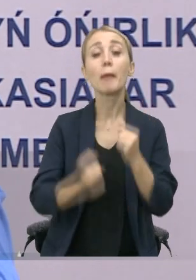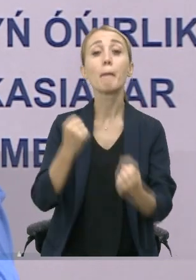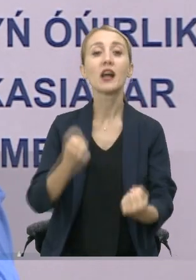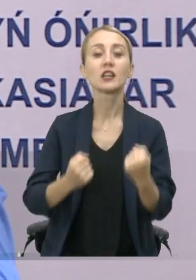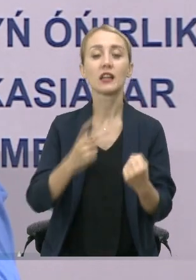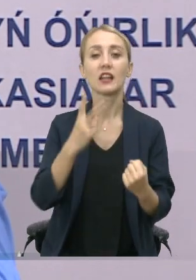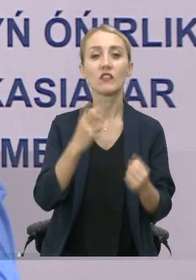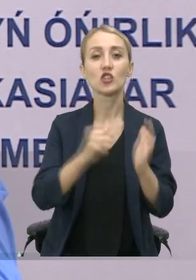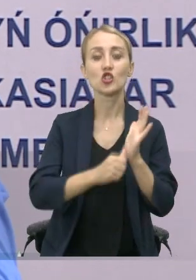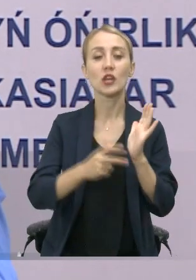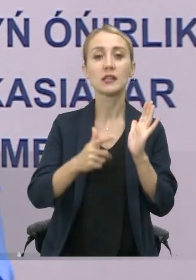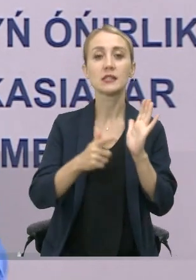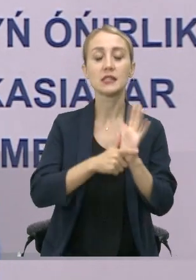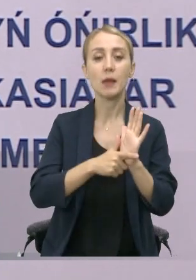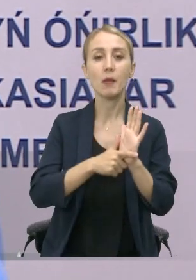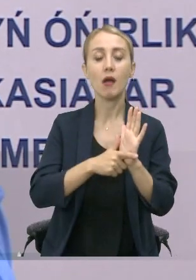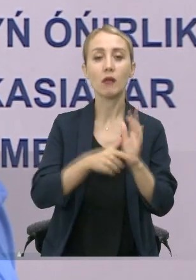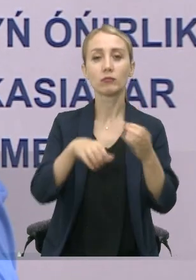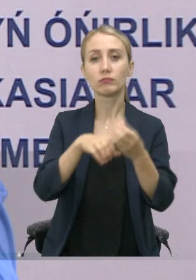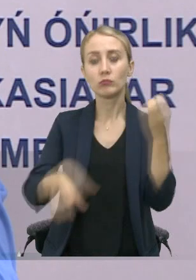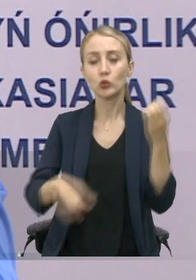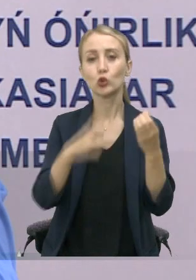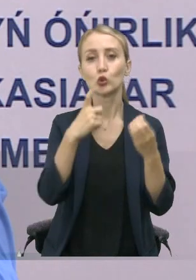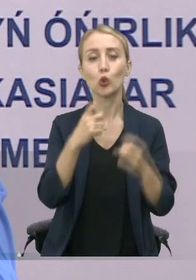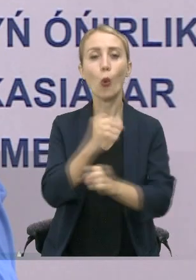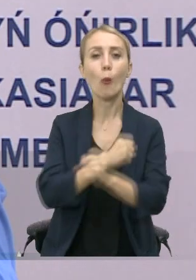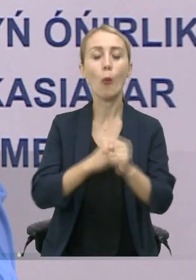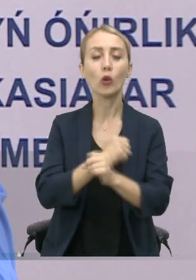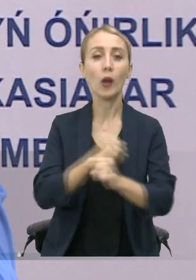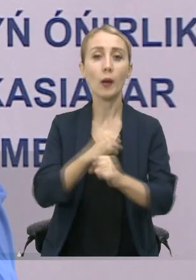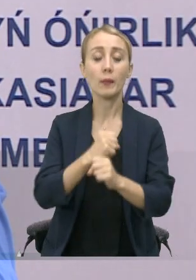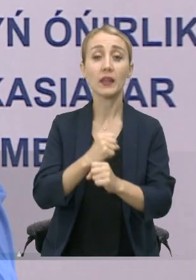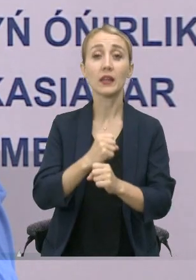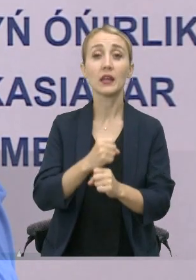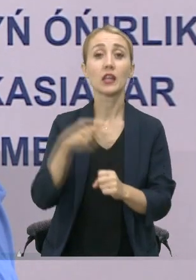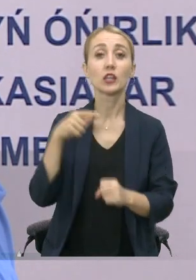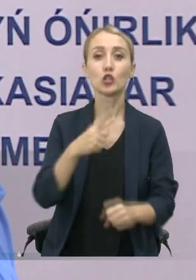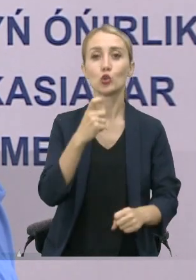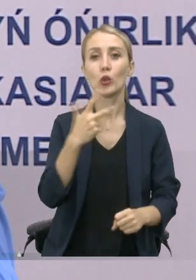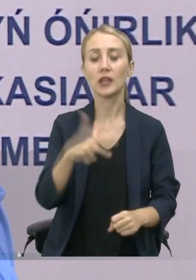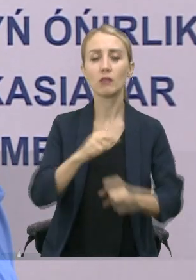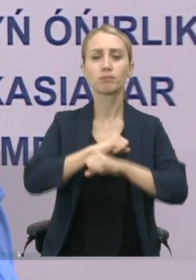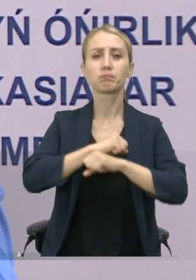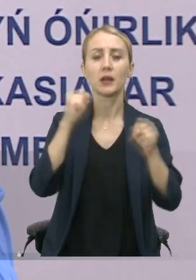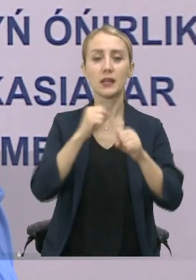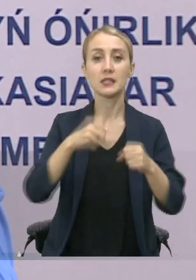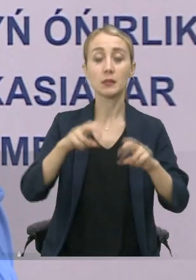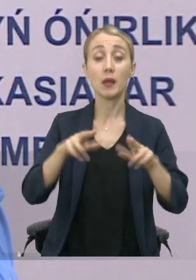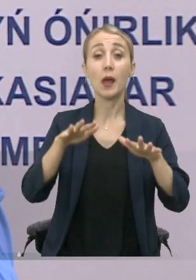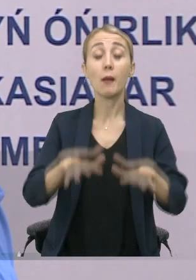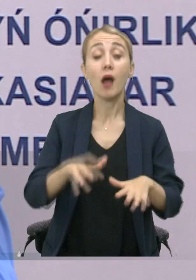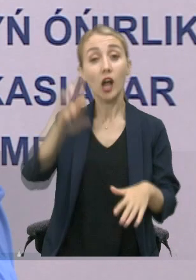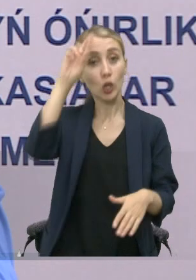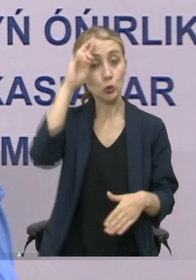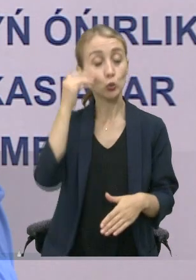267 ранцевый огнетушителей 100 мотопомп и 1.30 хлопушек Кроме того на территории государственна лесного